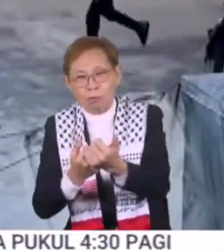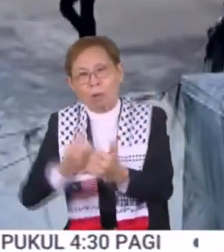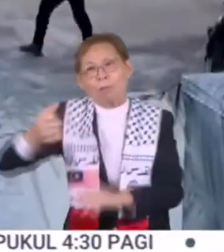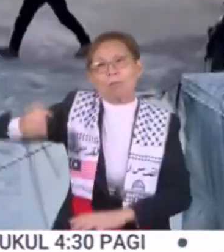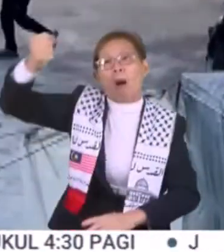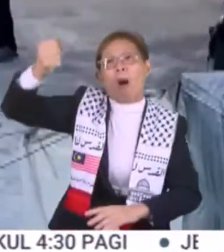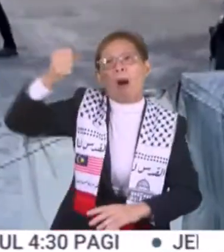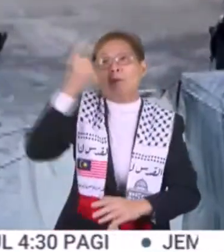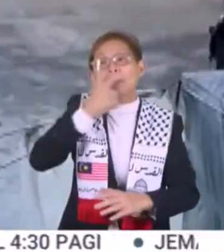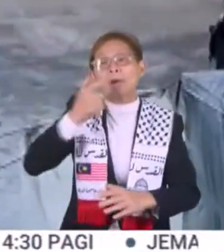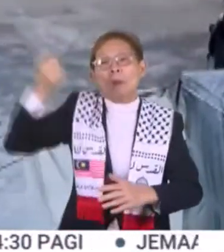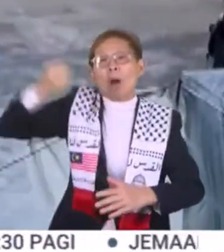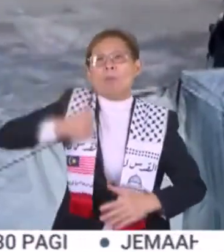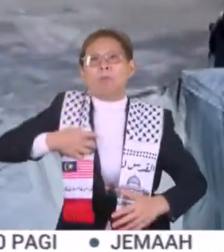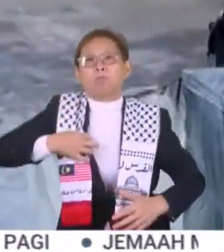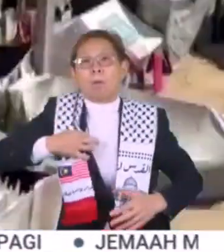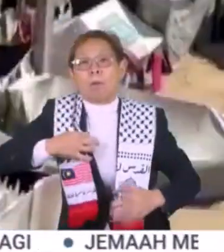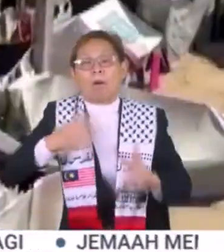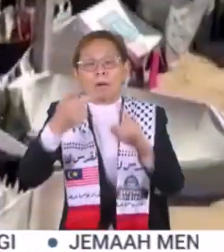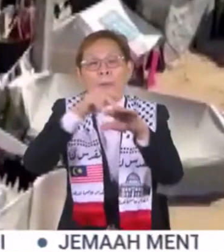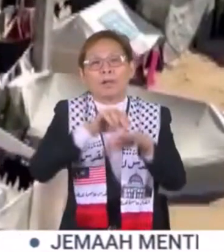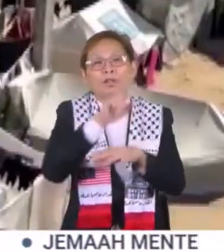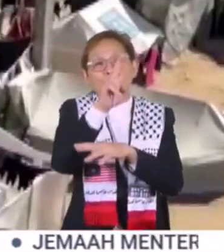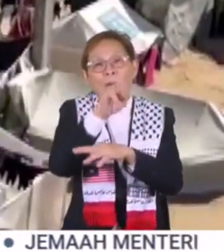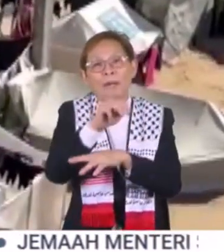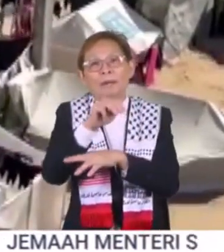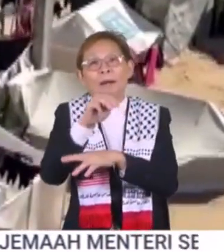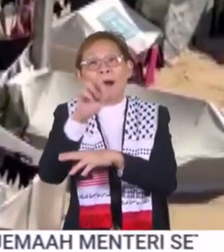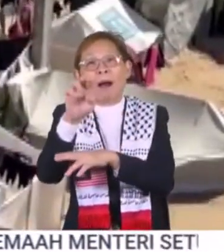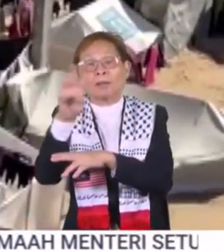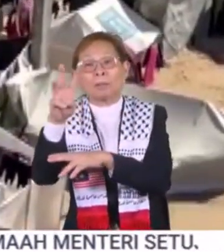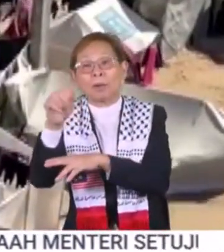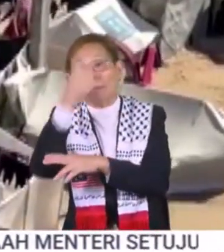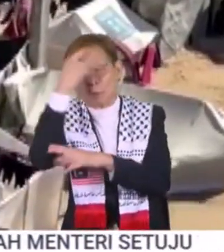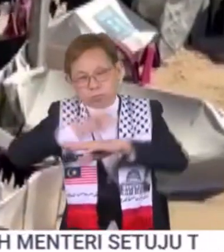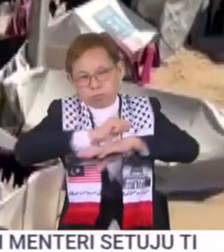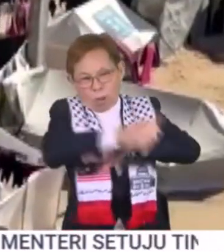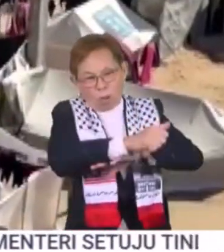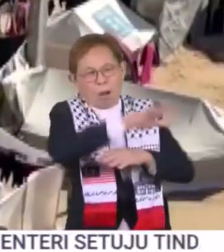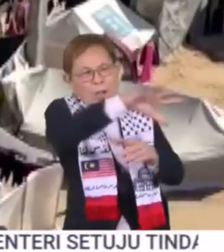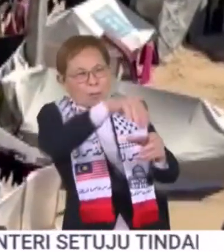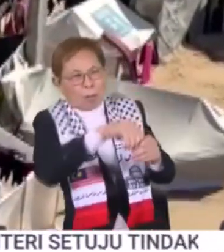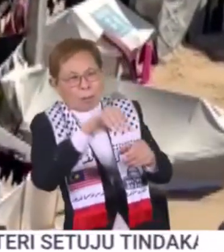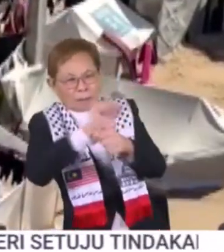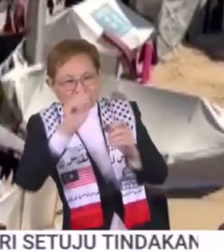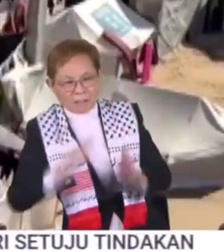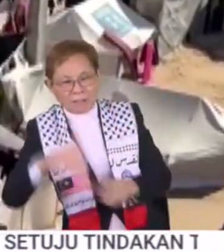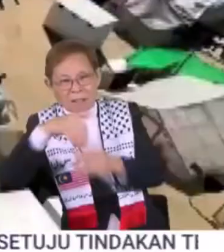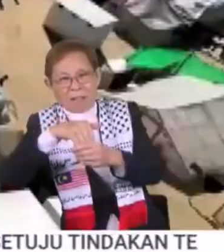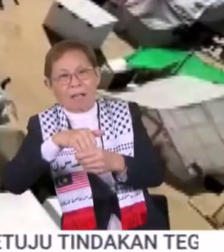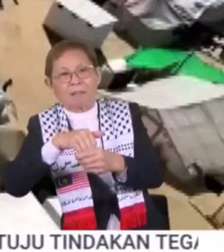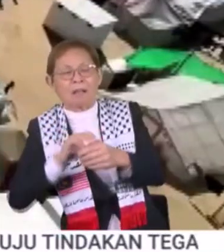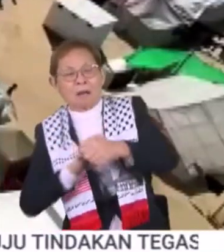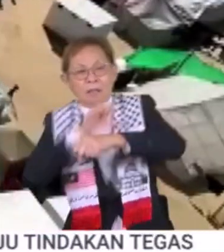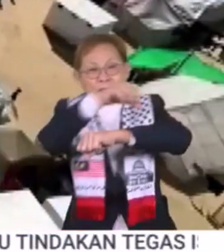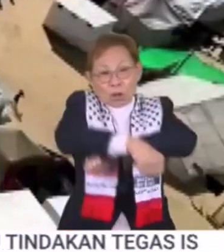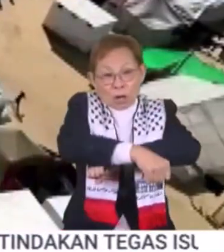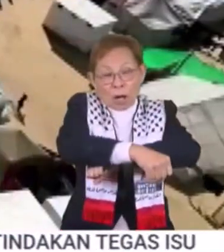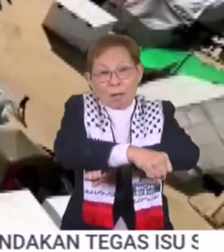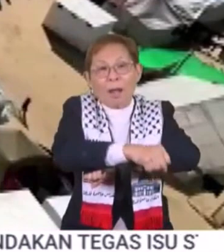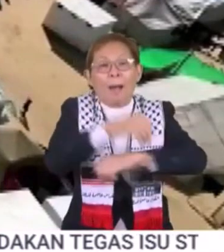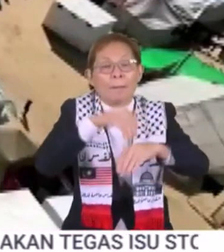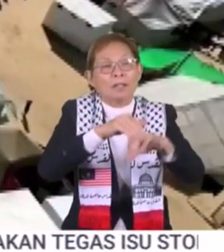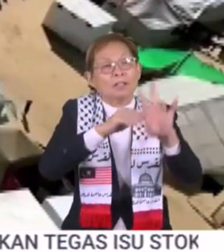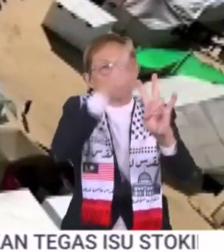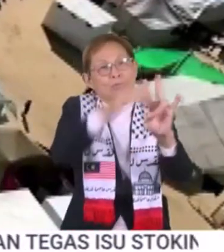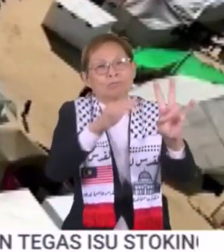menggantung pembiayaan sukarela mereka kepada unrwa susulan tuduhan terhadap penglibatan kakitangannya dengan serangan pada 7